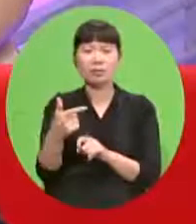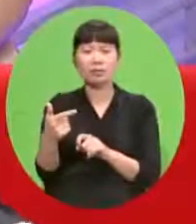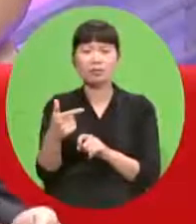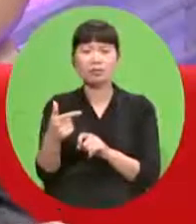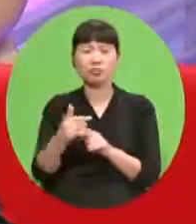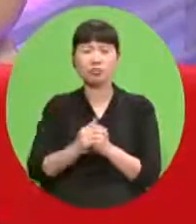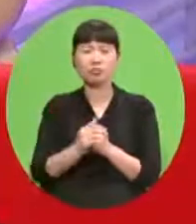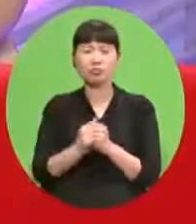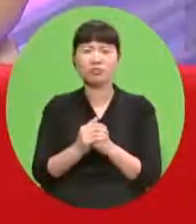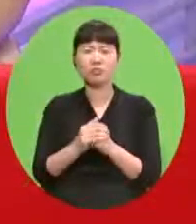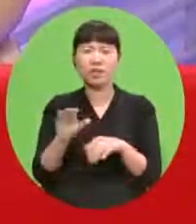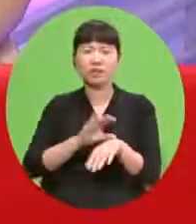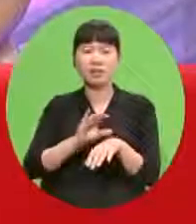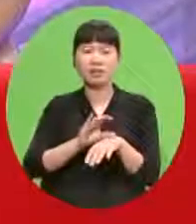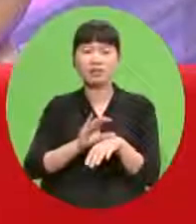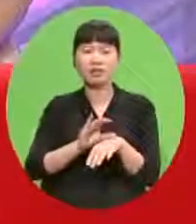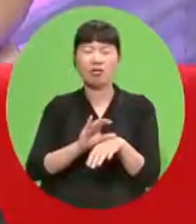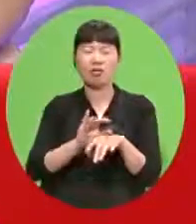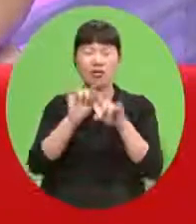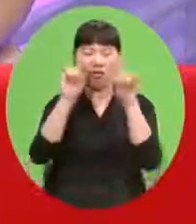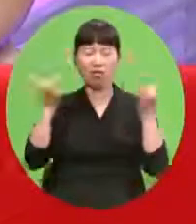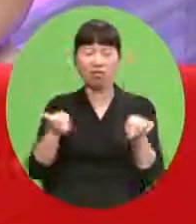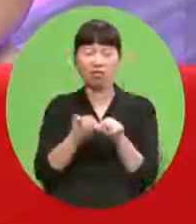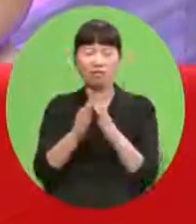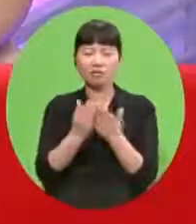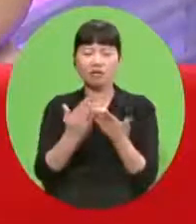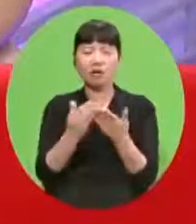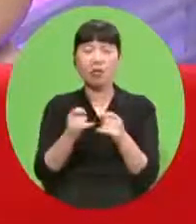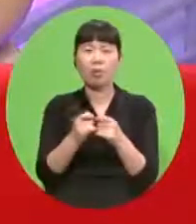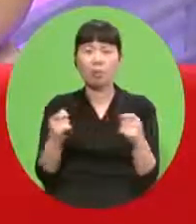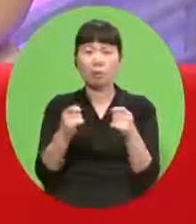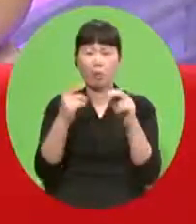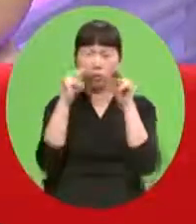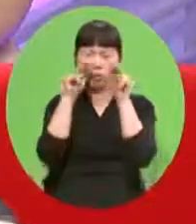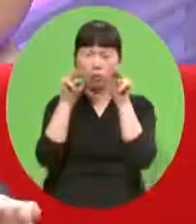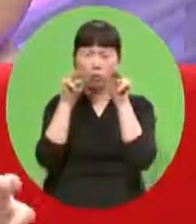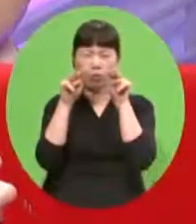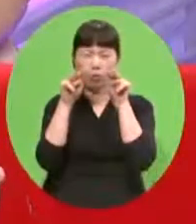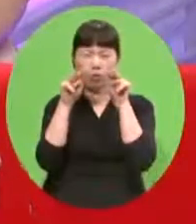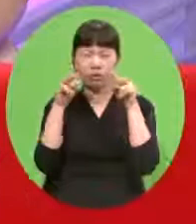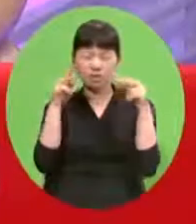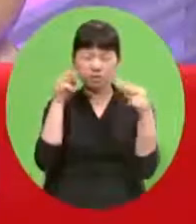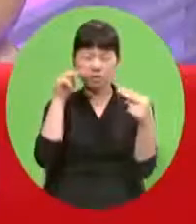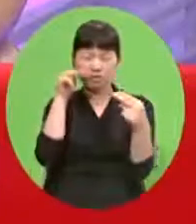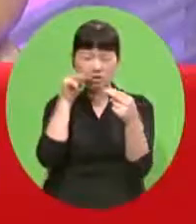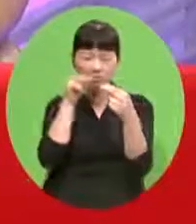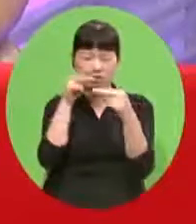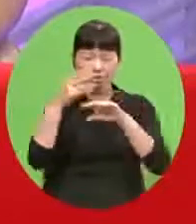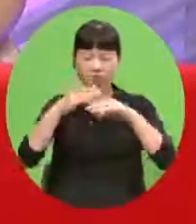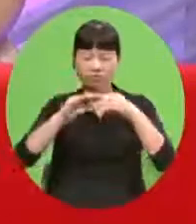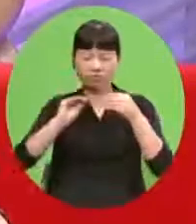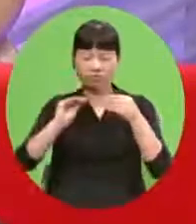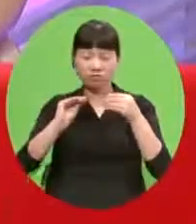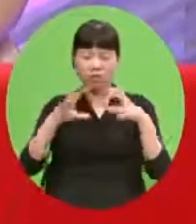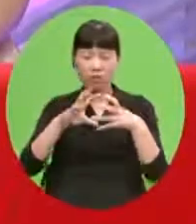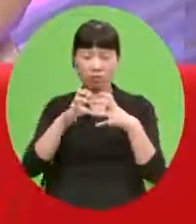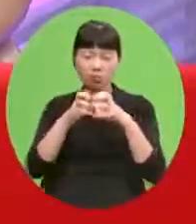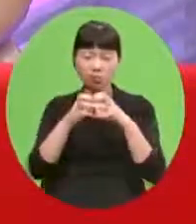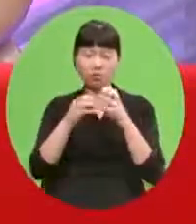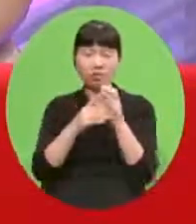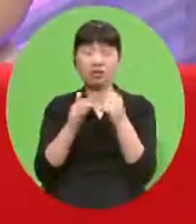이렇게 컴퓨터 단말기나 네. 책이나 이런 거 오래 보는 경우에 그 초점 맞추는 근육이